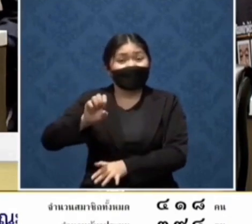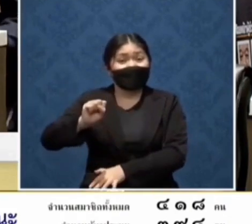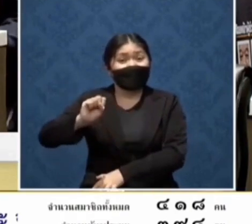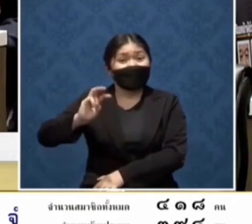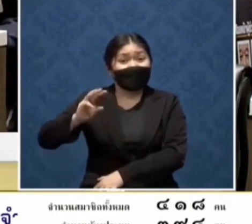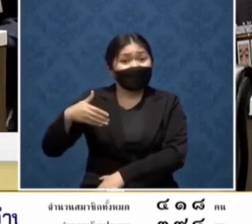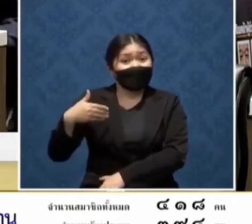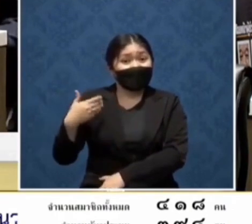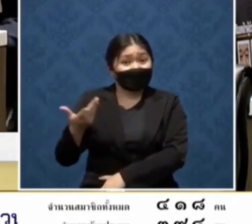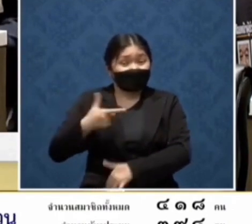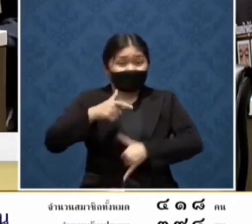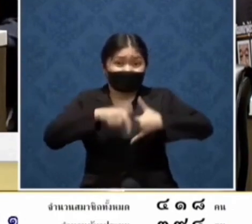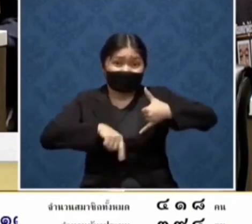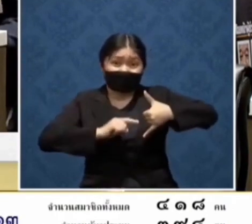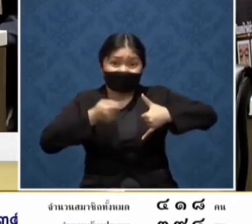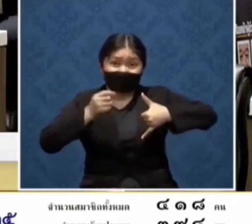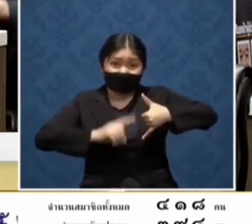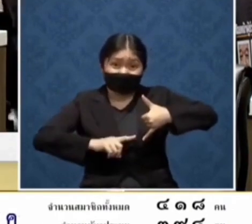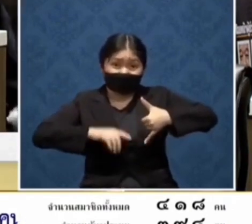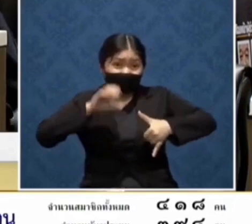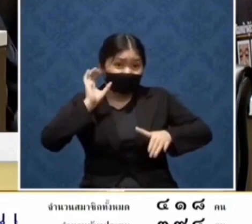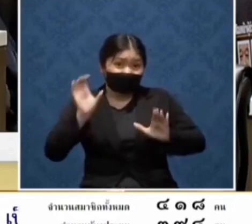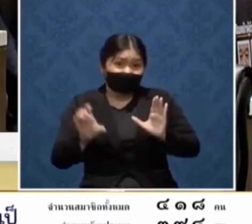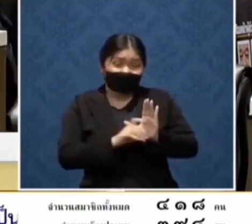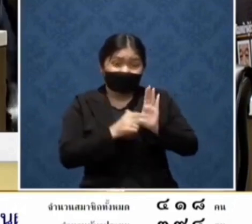นนี้เป็นอย่างไรภาพแรกครับ